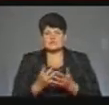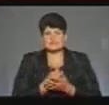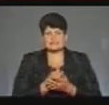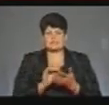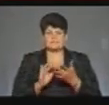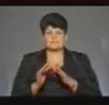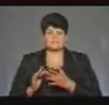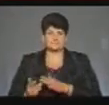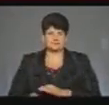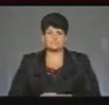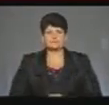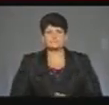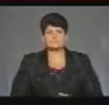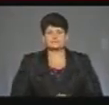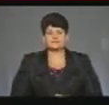мережах.